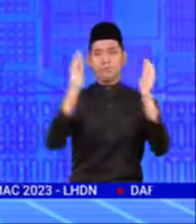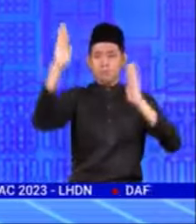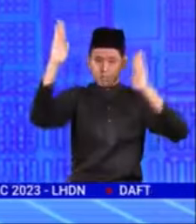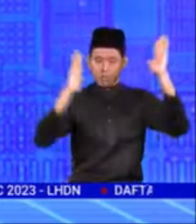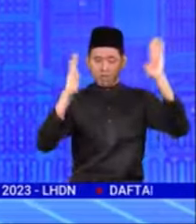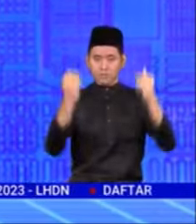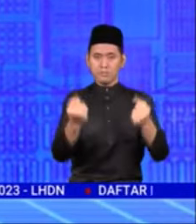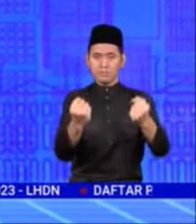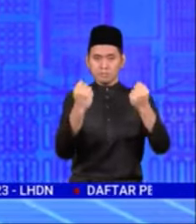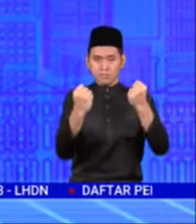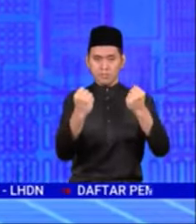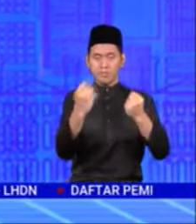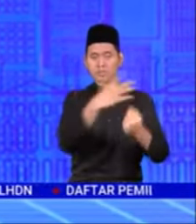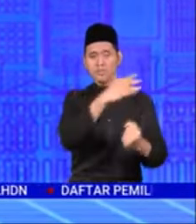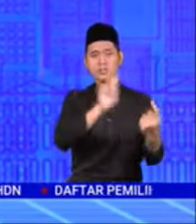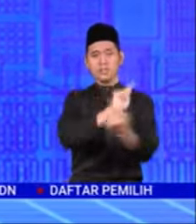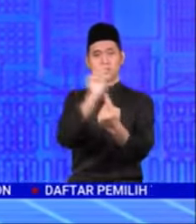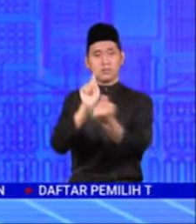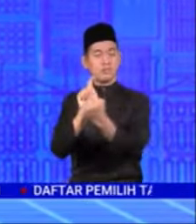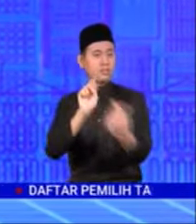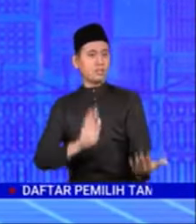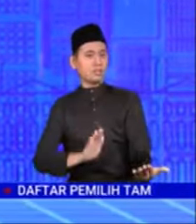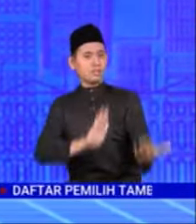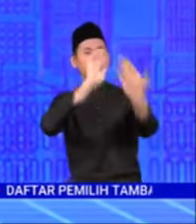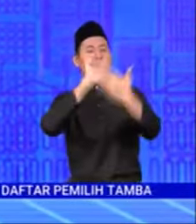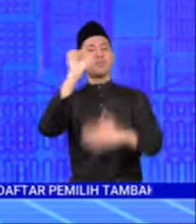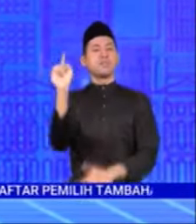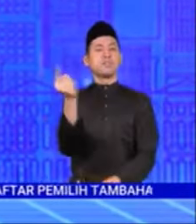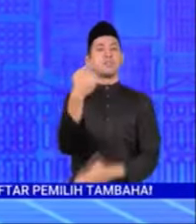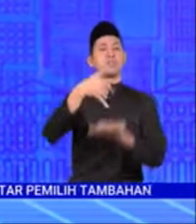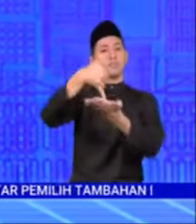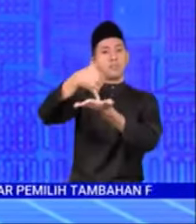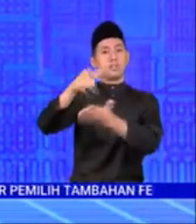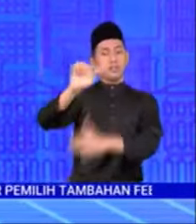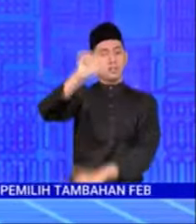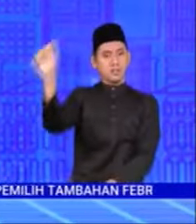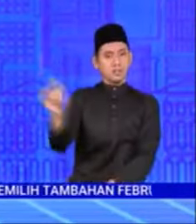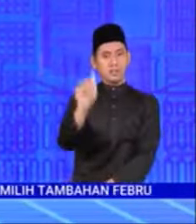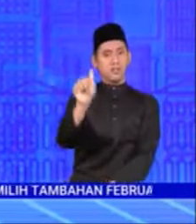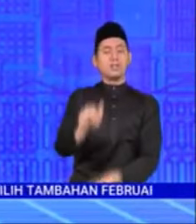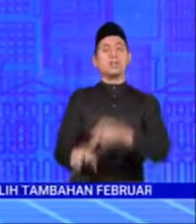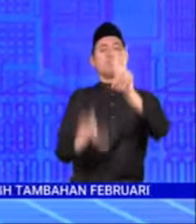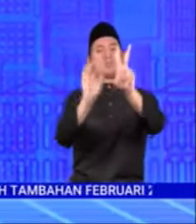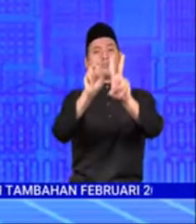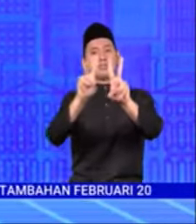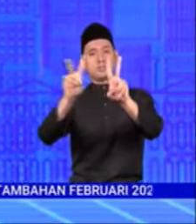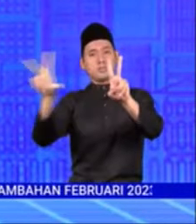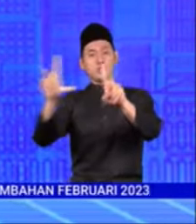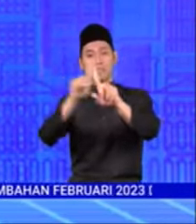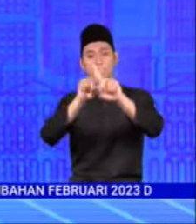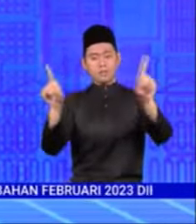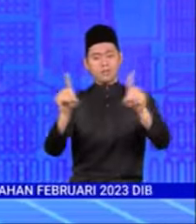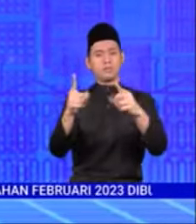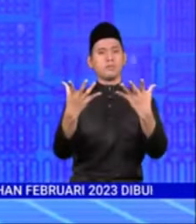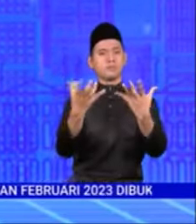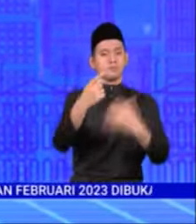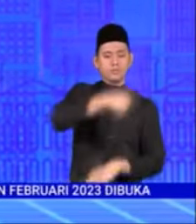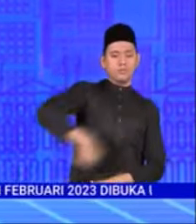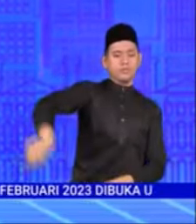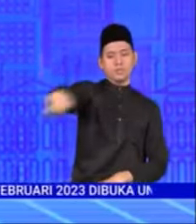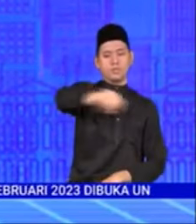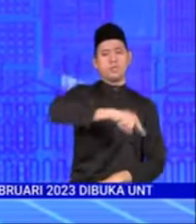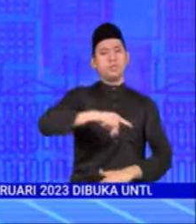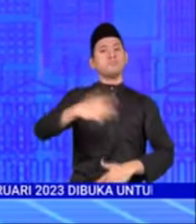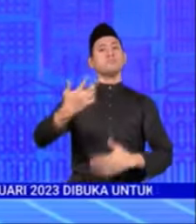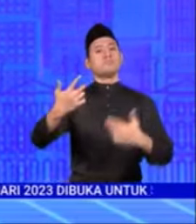lebih mantap dan fleksibel bagi mengharungi bukan sahaja Piala Asia 2023, malah juga pusingan kelayakan